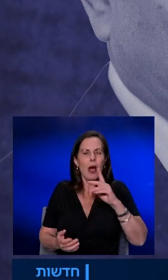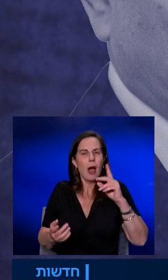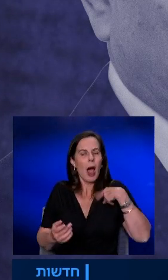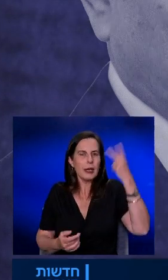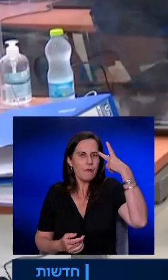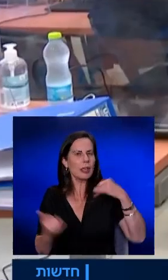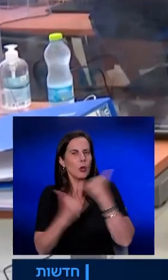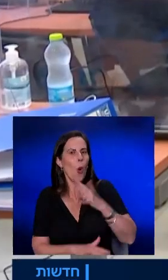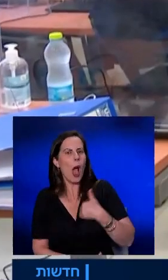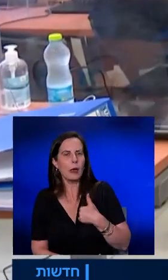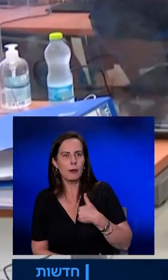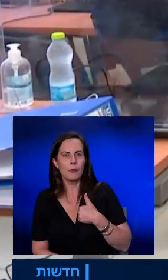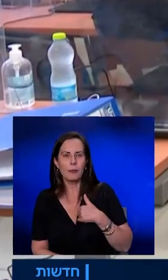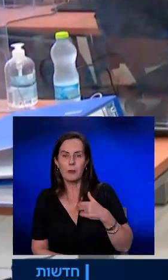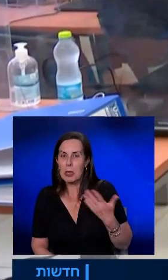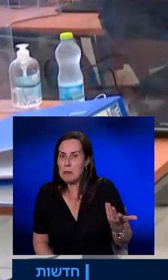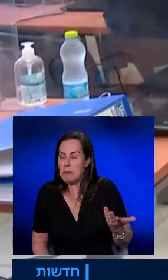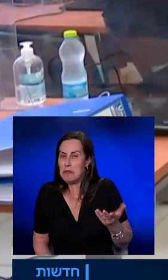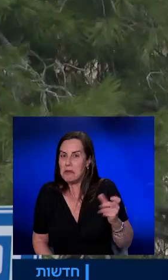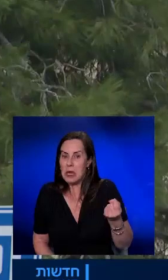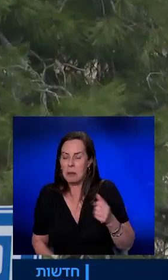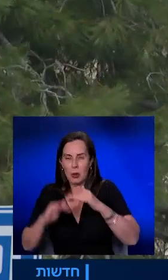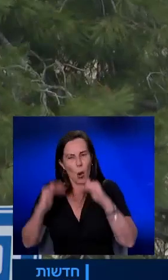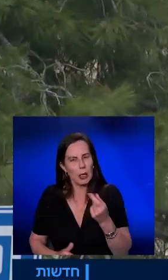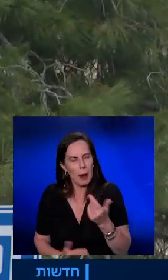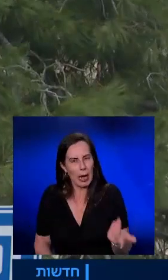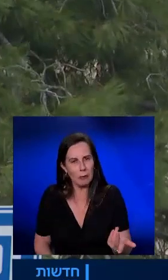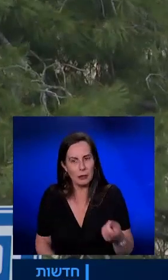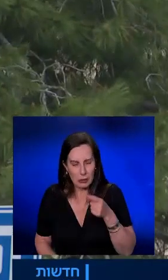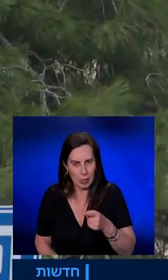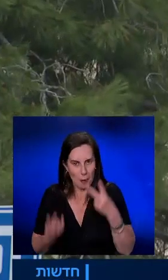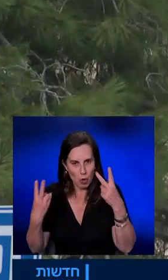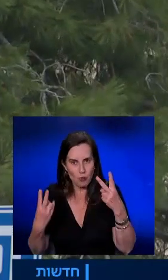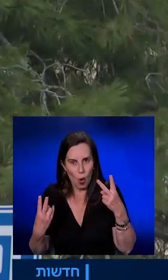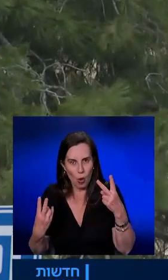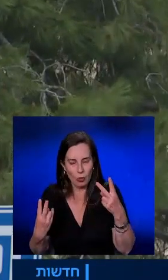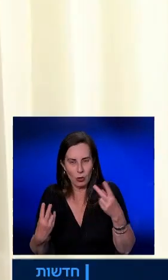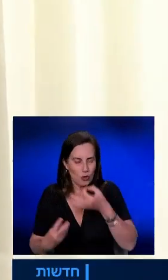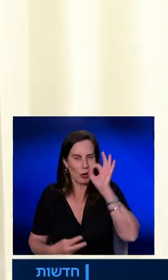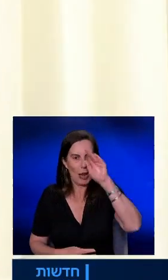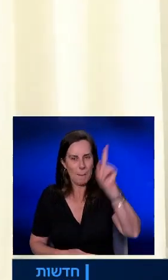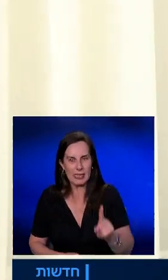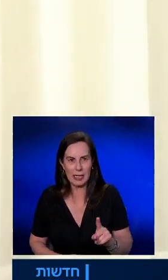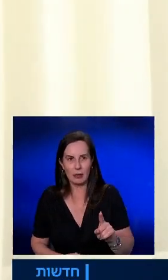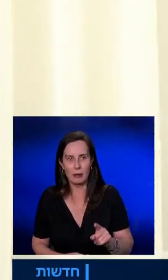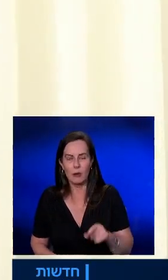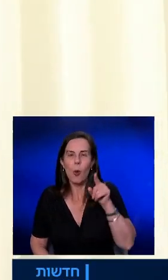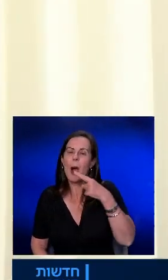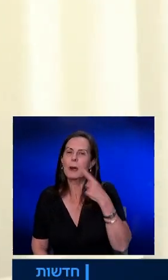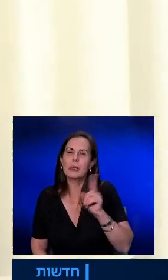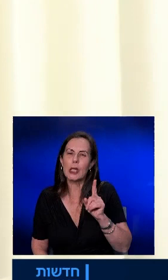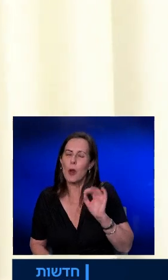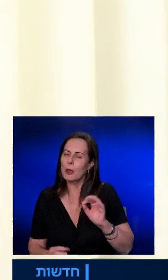בכלל אחרת. אחרת, כלומר תמתן את הורדת המחירים, שזאת משמעות שטובה בהרבה לבזק. פילבר טען שזה לא באמת